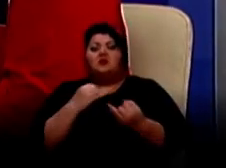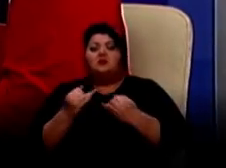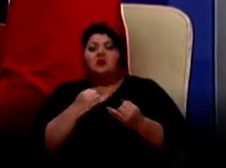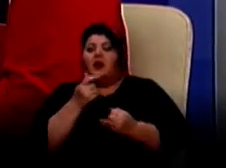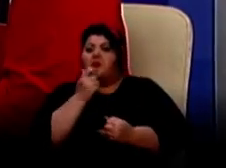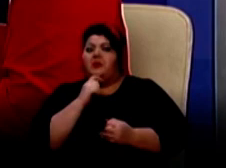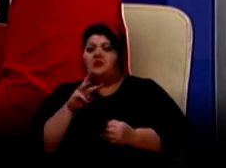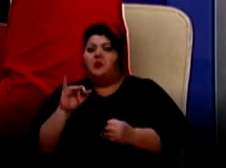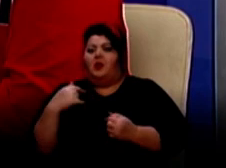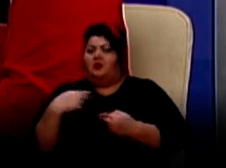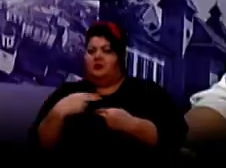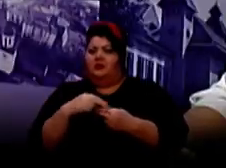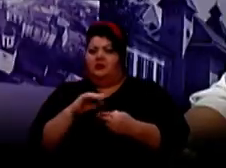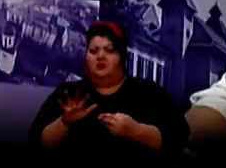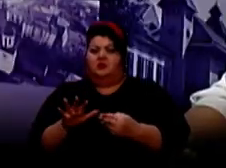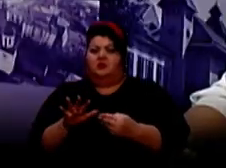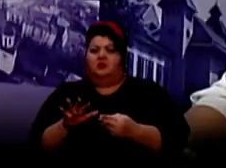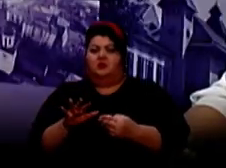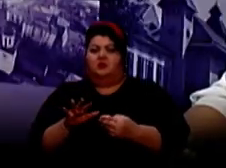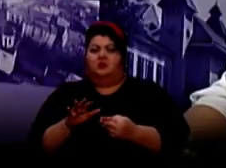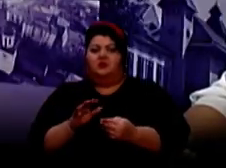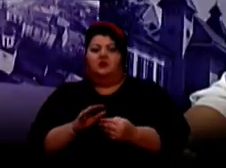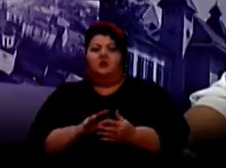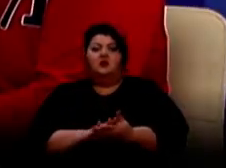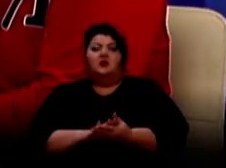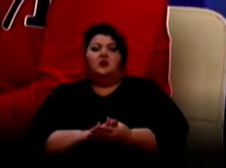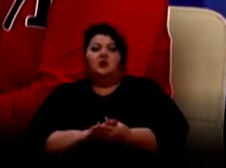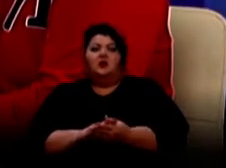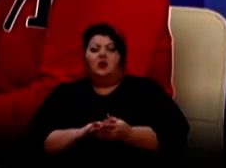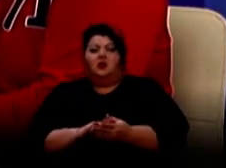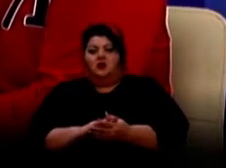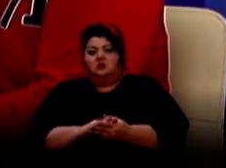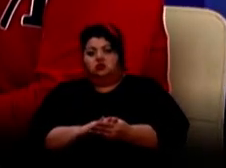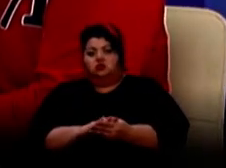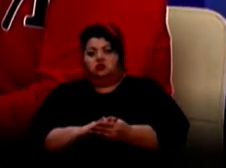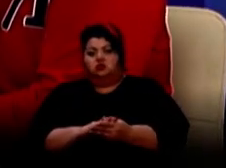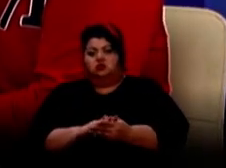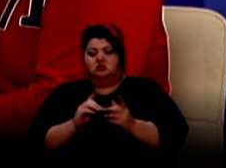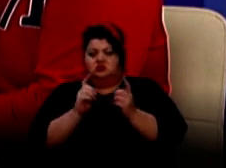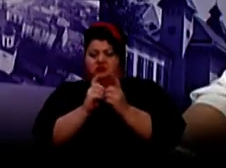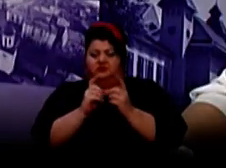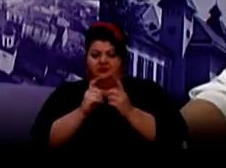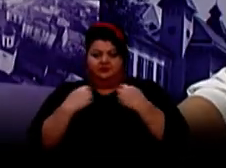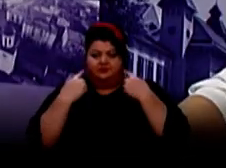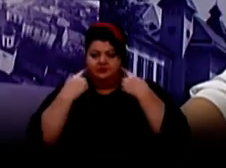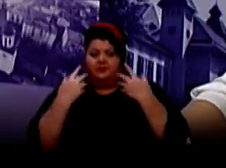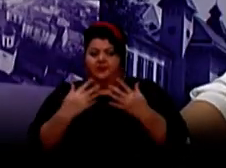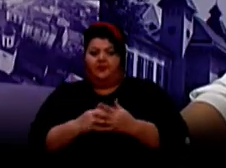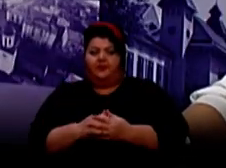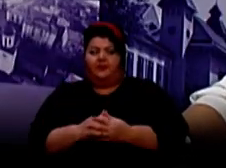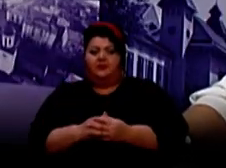місяців. Ми ви можете байки розповідати про те, що дзвонили за адміністрацією президента Трампа, президента Путіна,